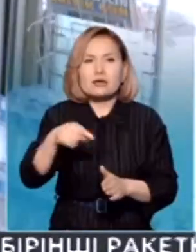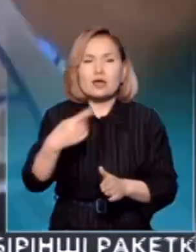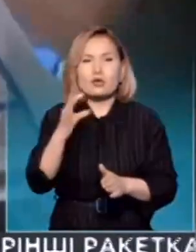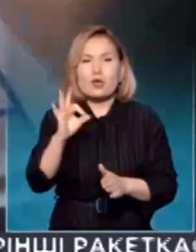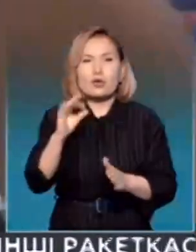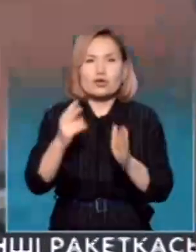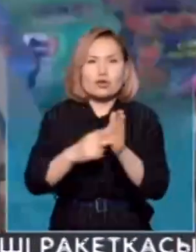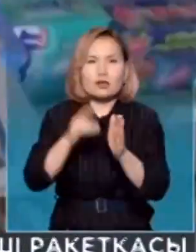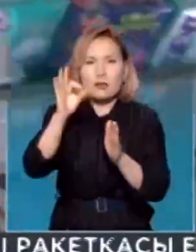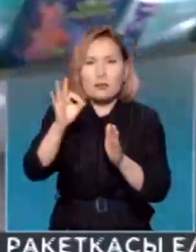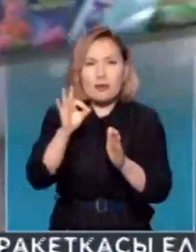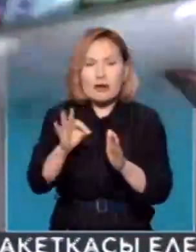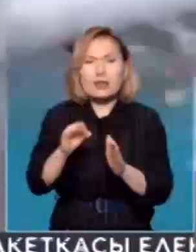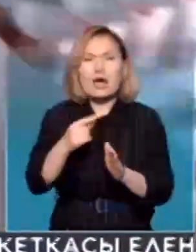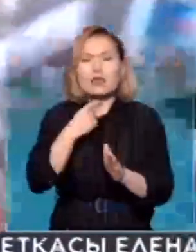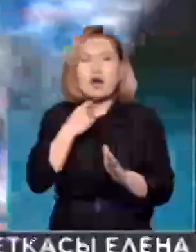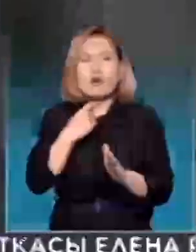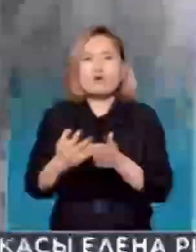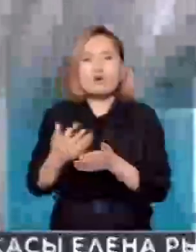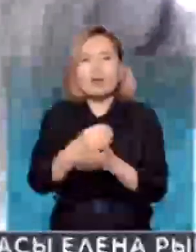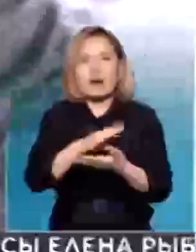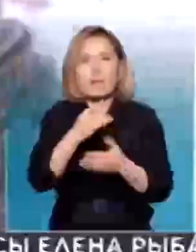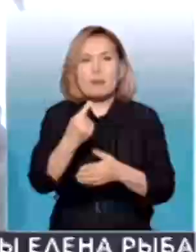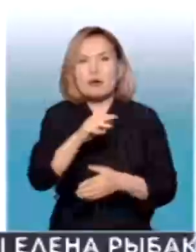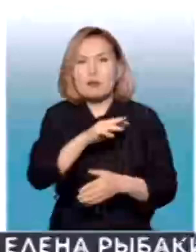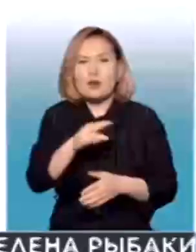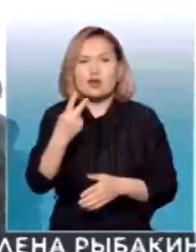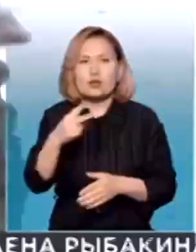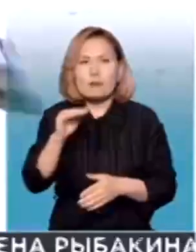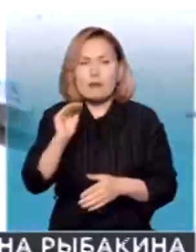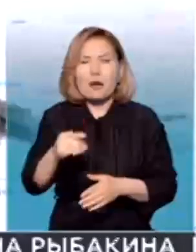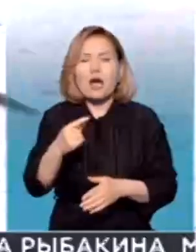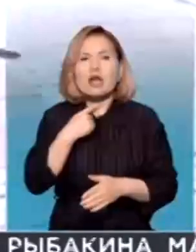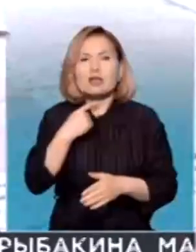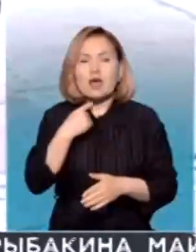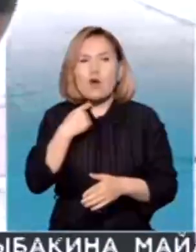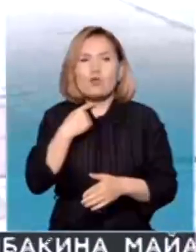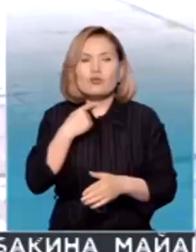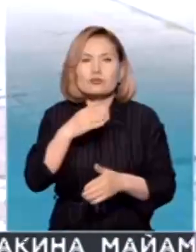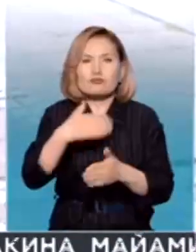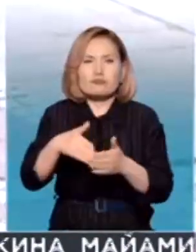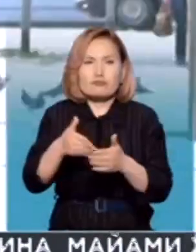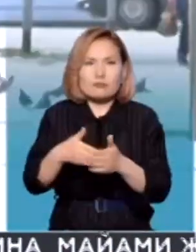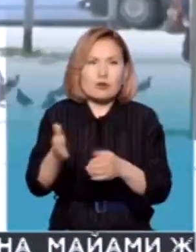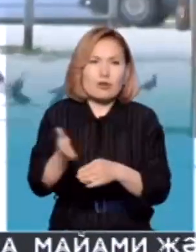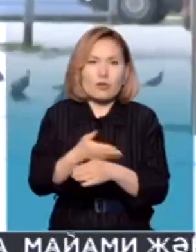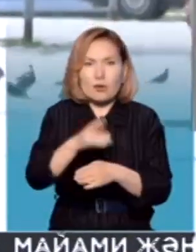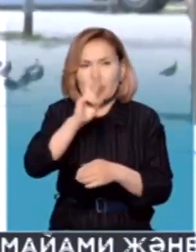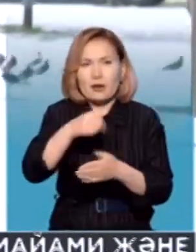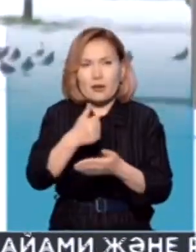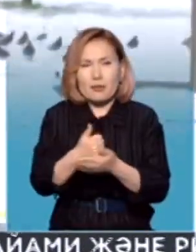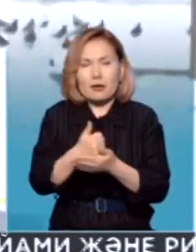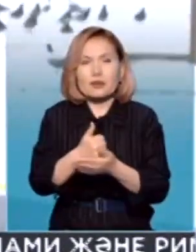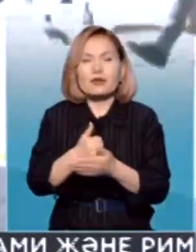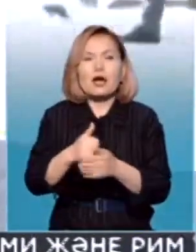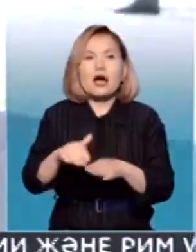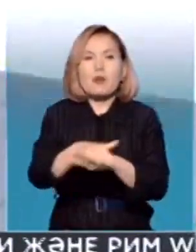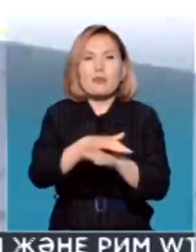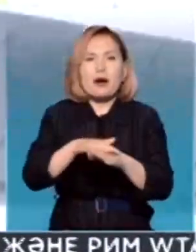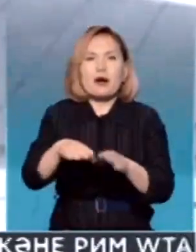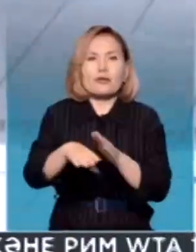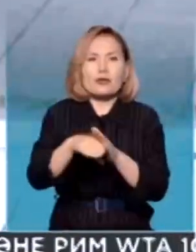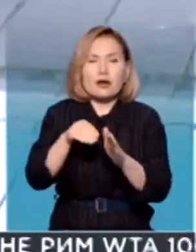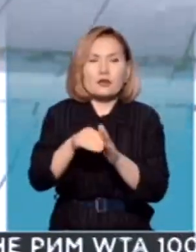45,7% дауысына ие болды. 1,020,000 дауыс жарамсыз деп танылған. Мемлекет басшысын таңдауға халықтың